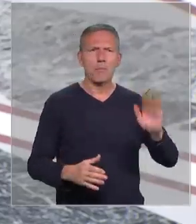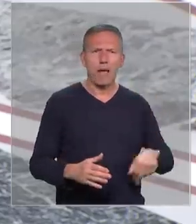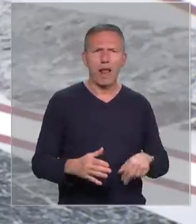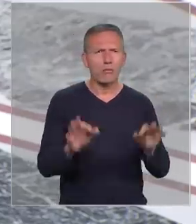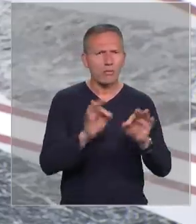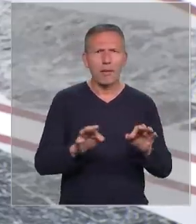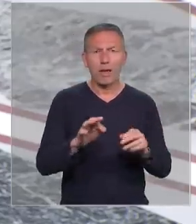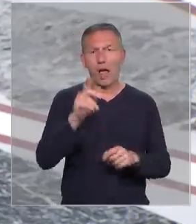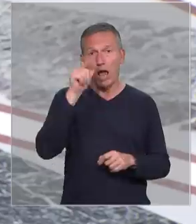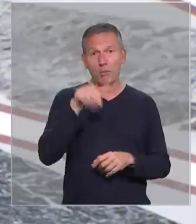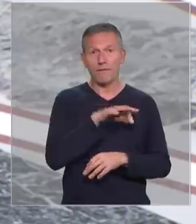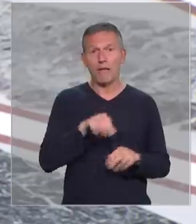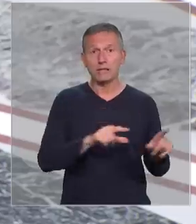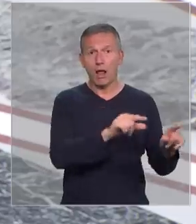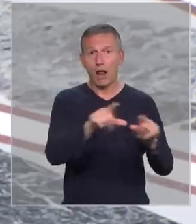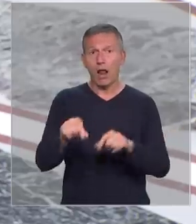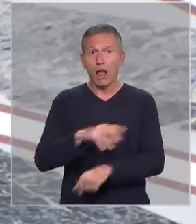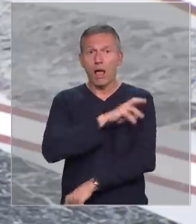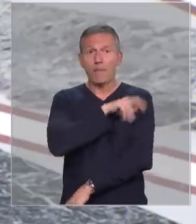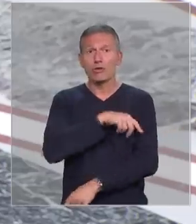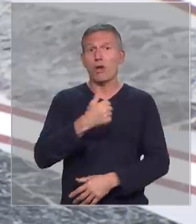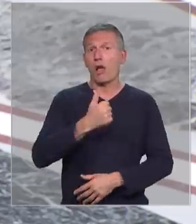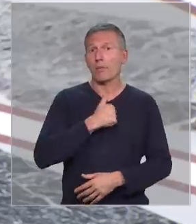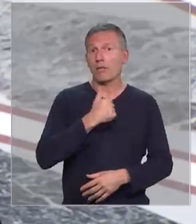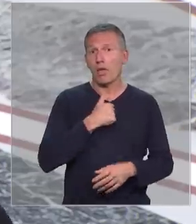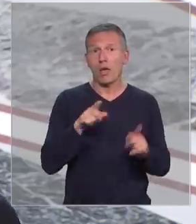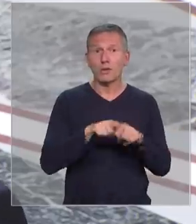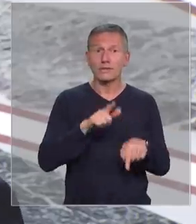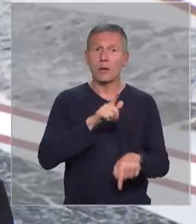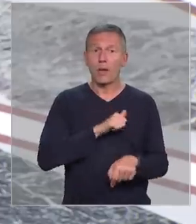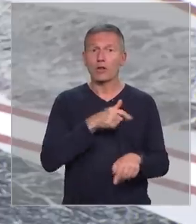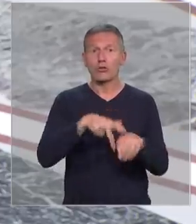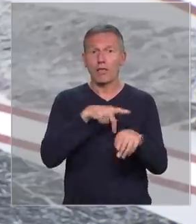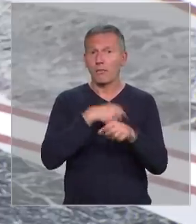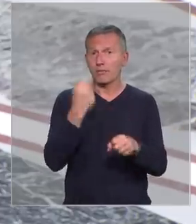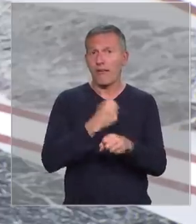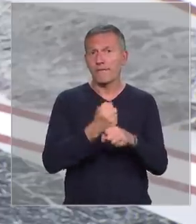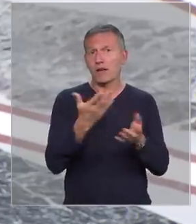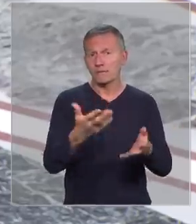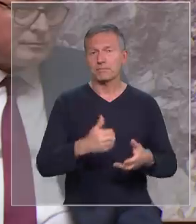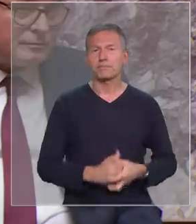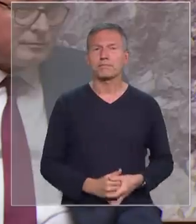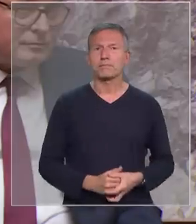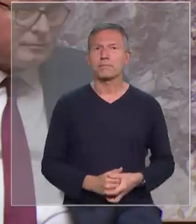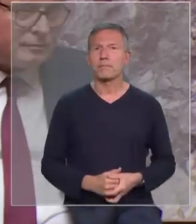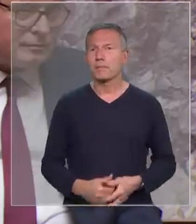que la République française, que des magistrats indépendants et que des policiers et gendarmes qui font leur travail, ne vous en déplaise.